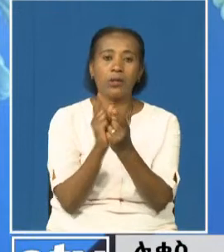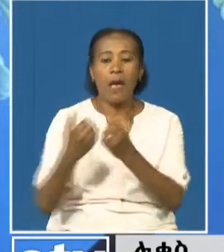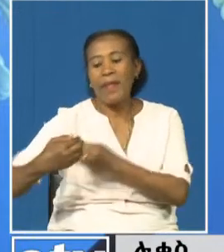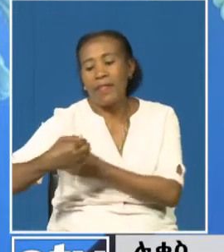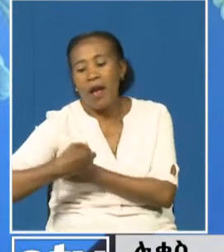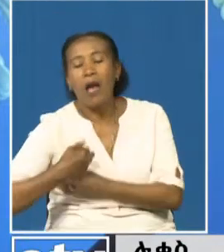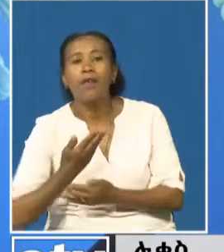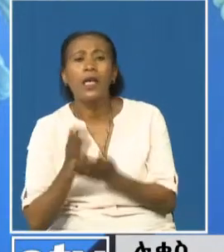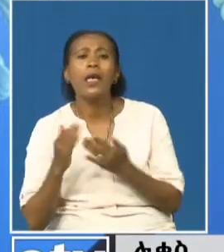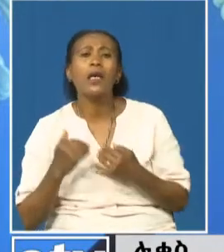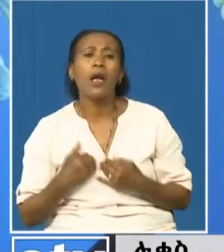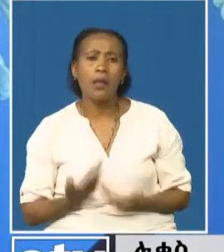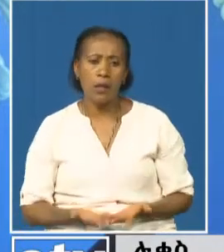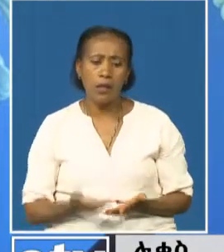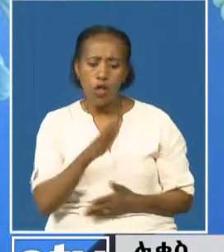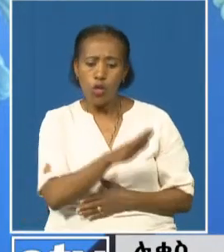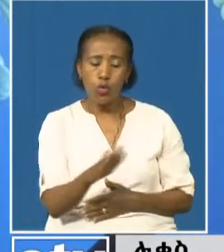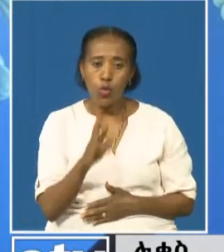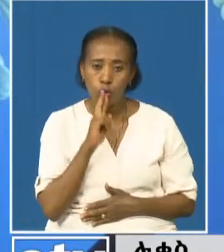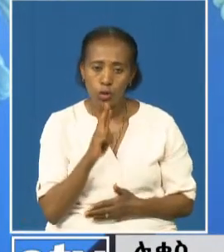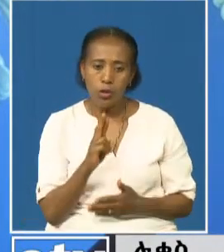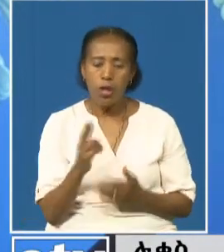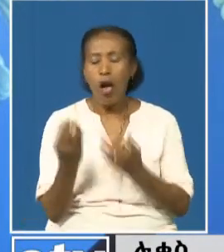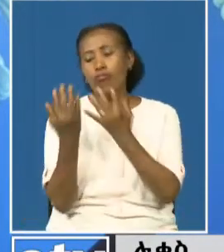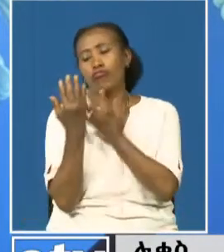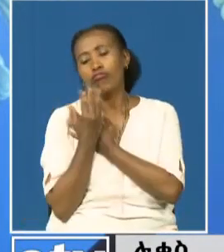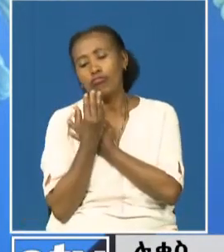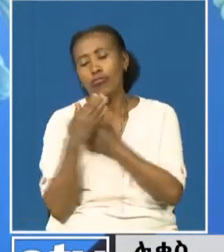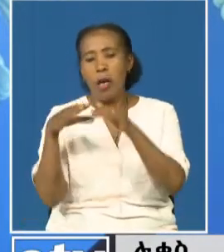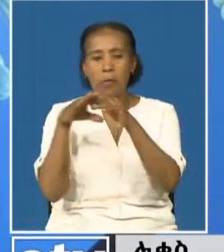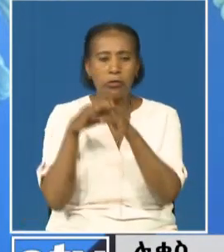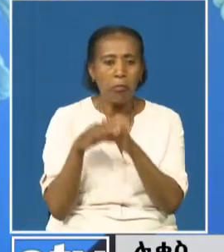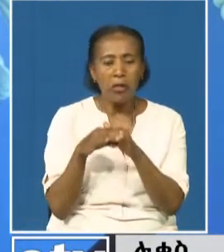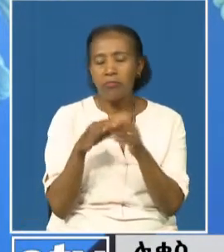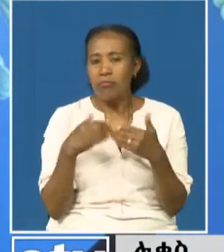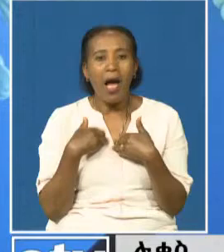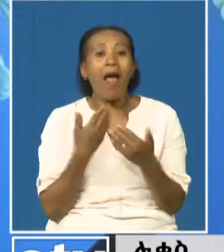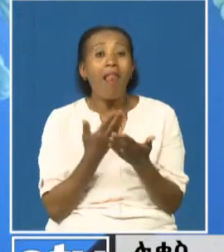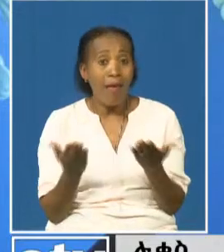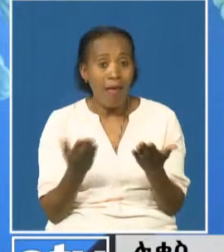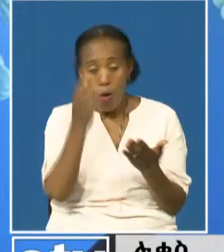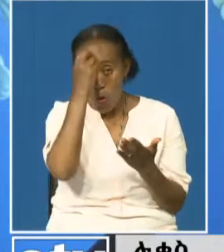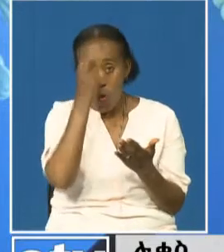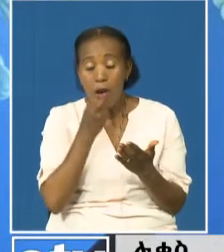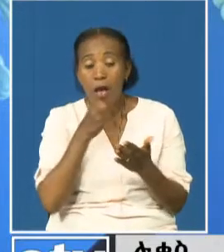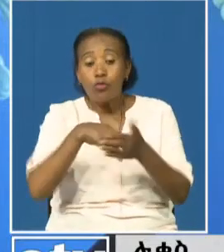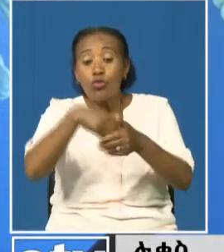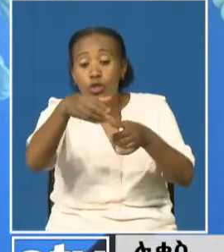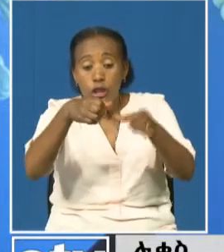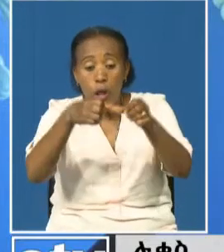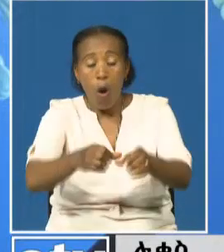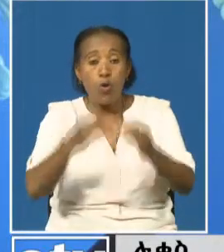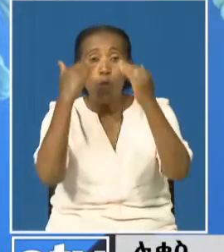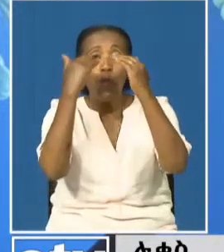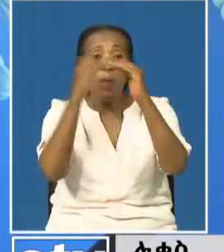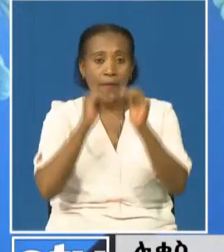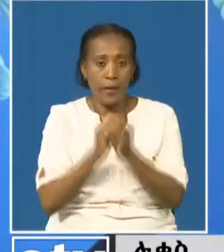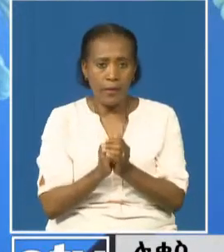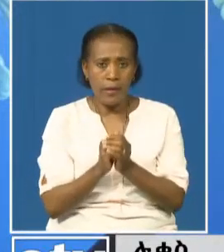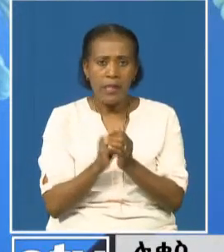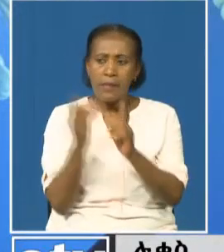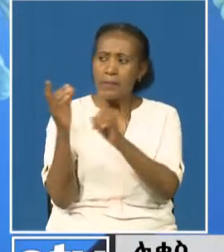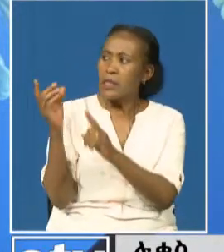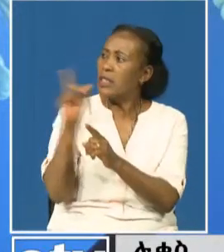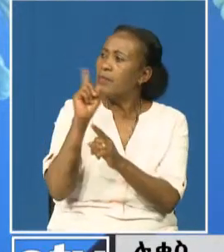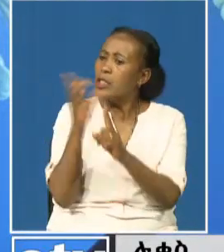አለ። ልጆችን አንስቶ የማቀፍ የመጨበጥ እነዚህ ነገሮች አሉ። ወላጅ ውጪ እንደመዋሉ መጠን ምን